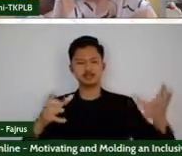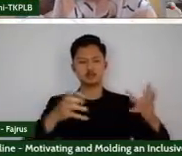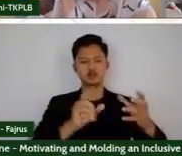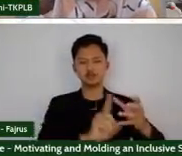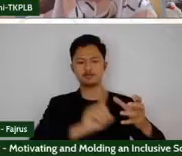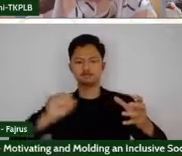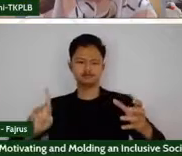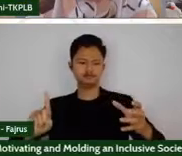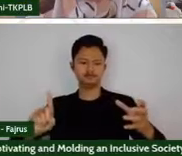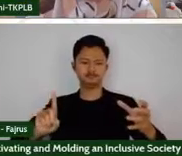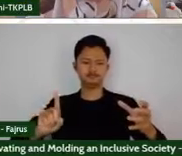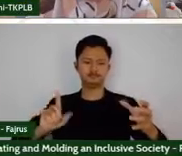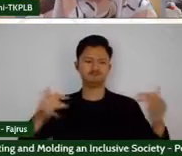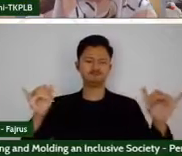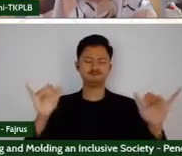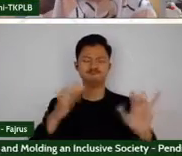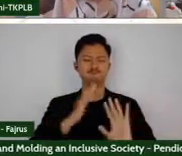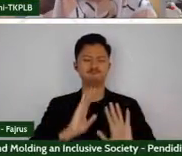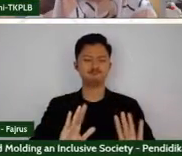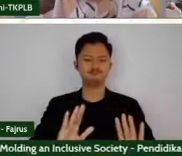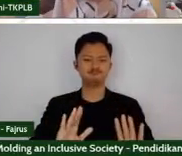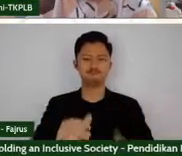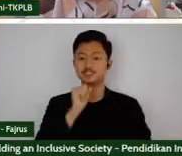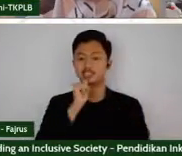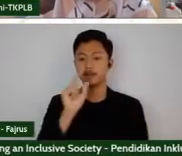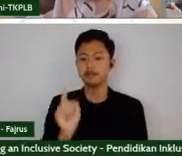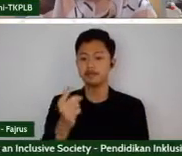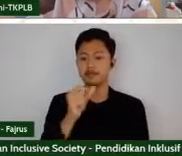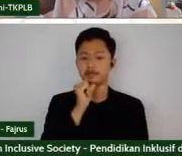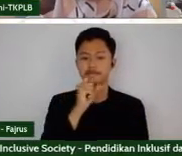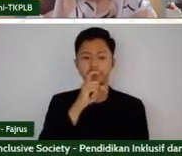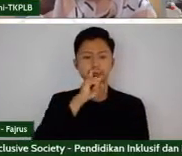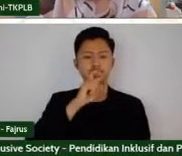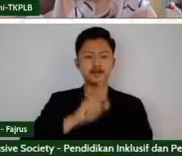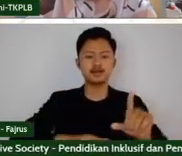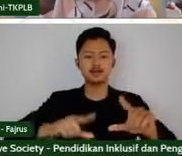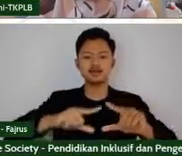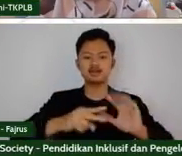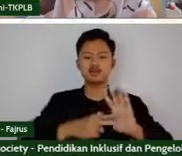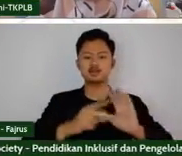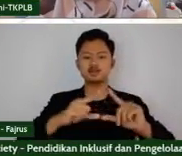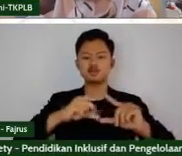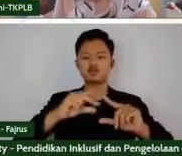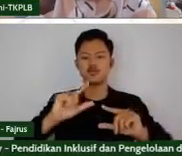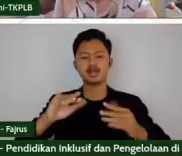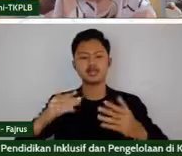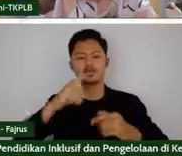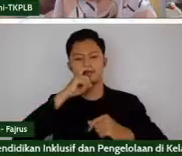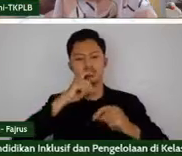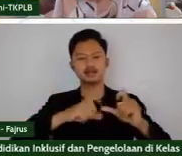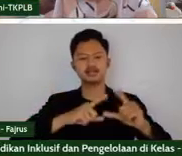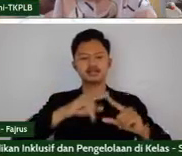ini? Siapa dulu, Pak Yanuar atau Pak Said?